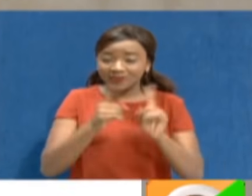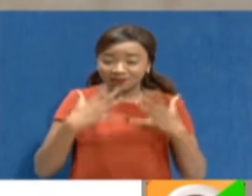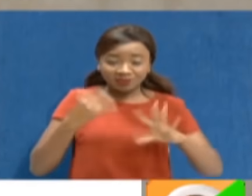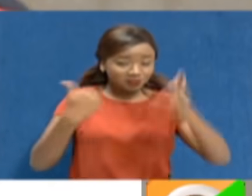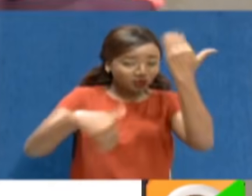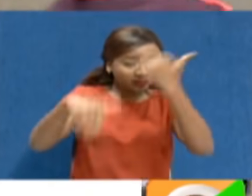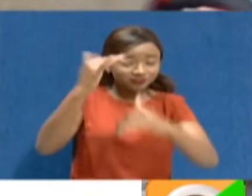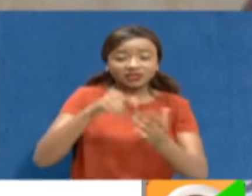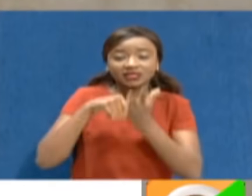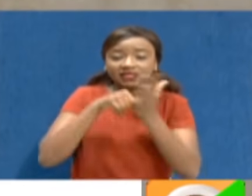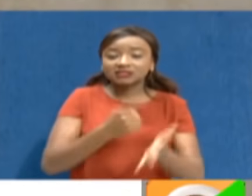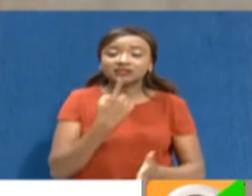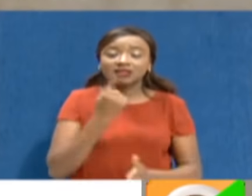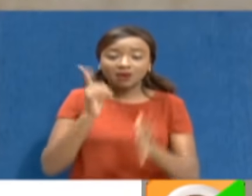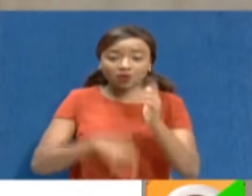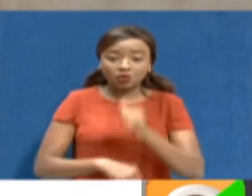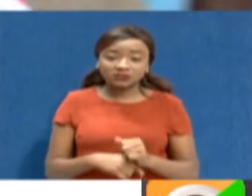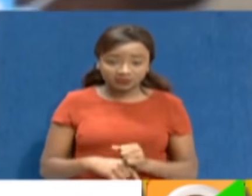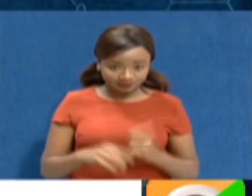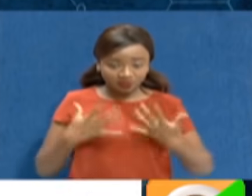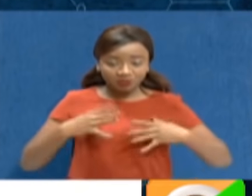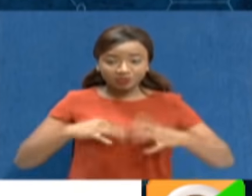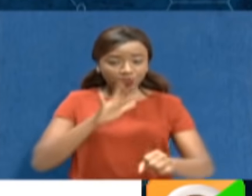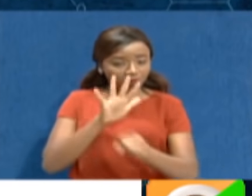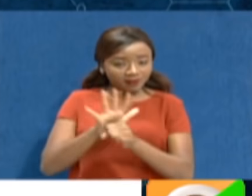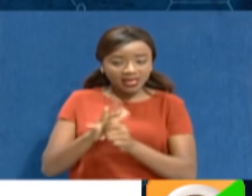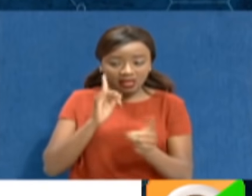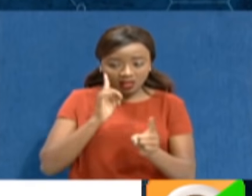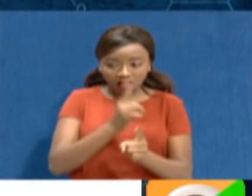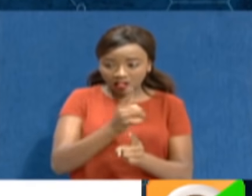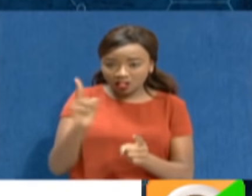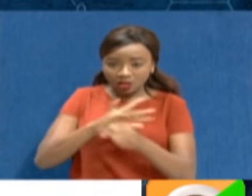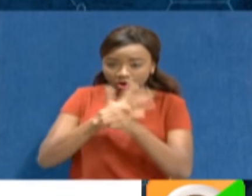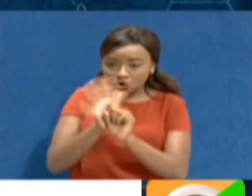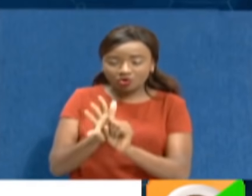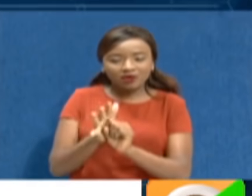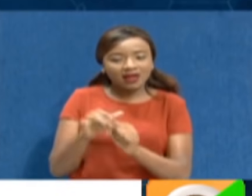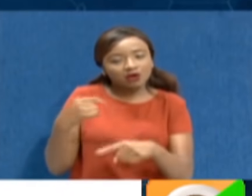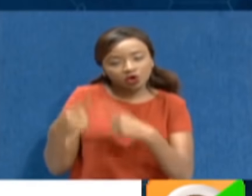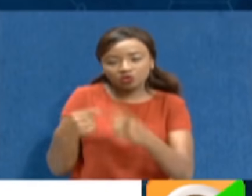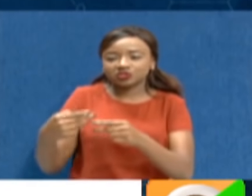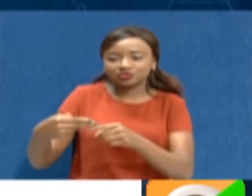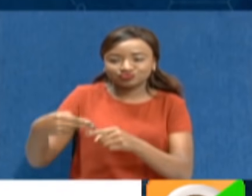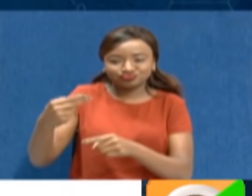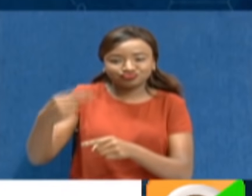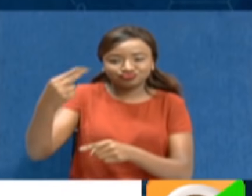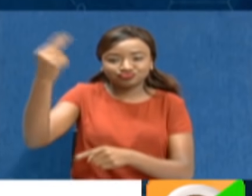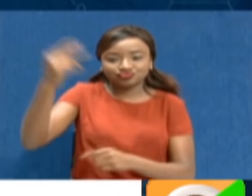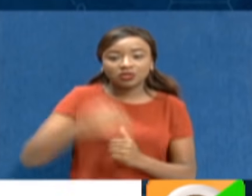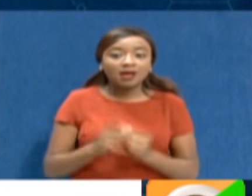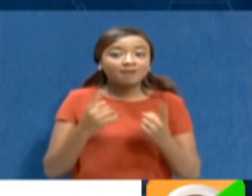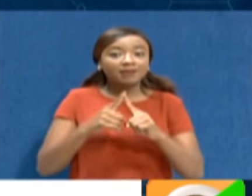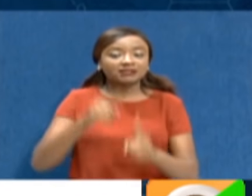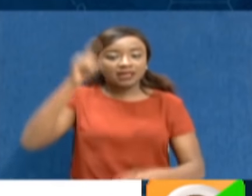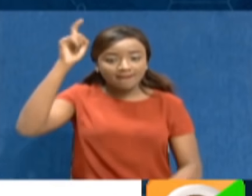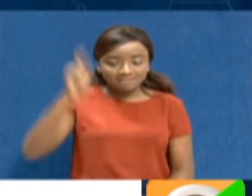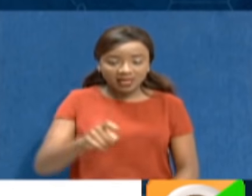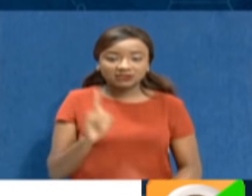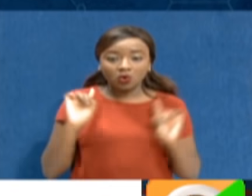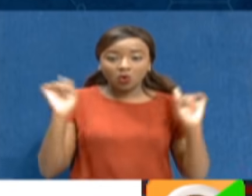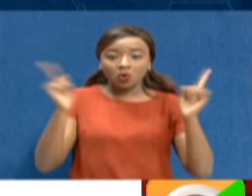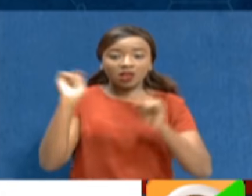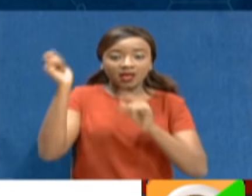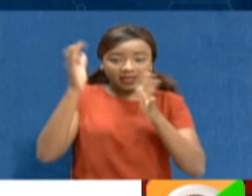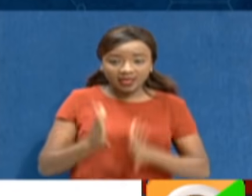wataalamu wanashikilia kwamba asilimia ya kiwango cha maambukizi bado kiko juu. Hivyo basi, ni sharti kwa